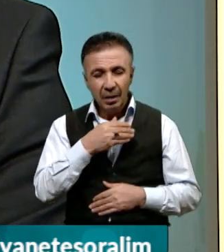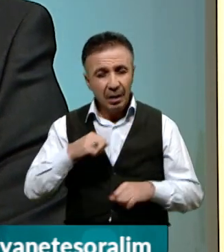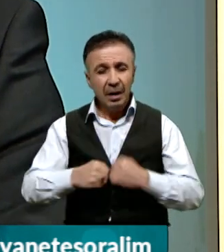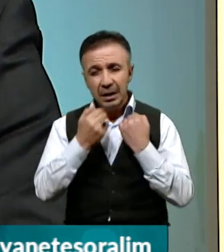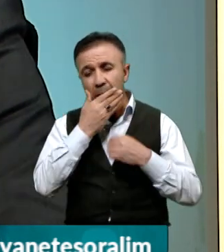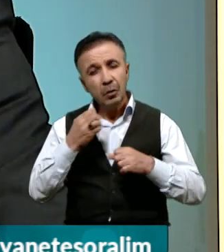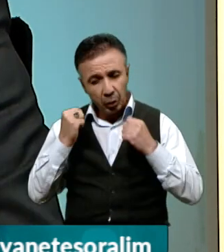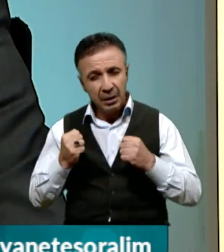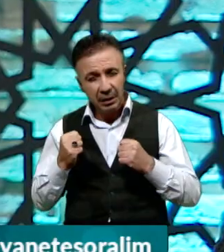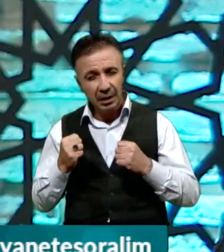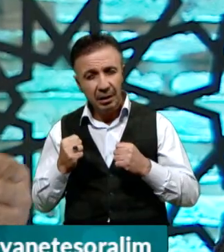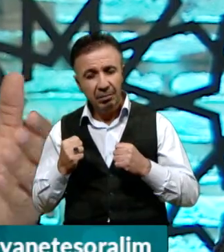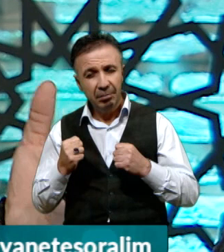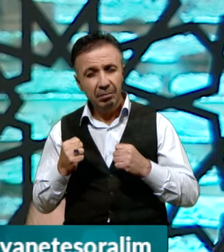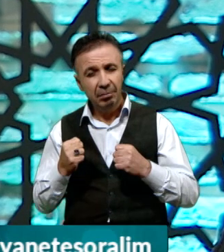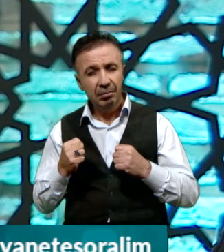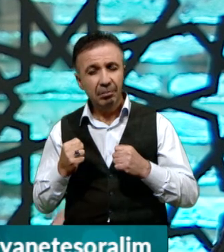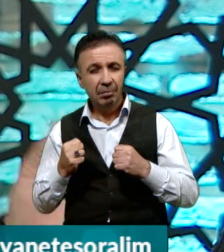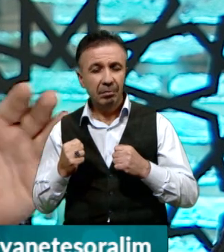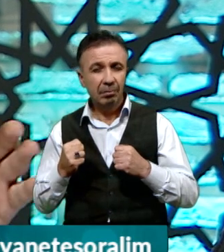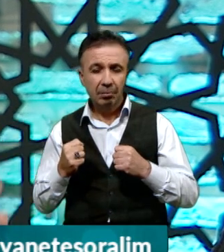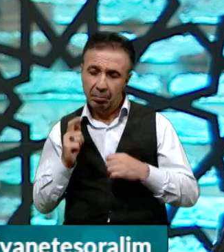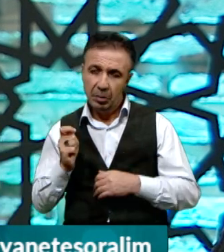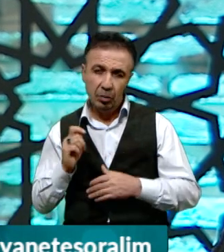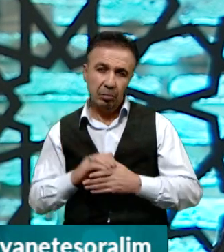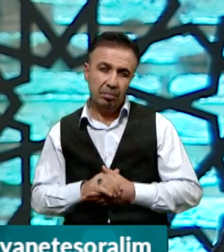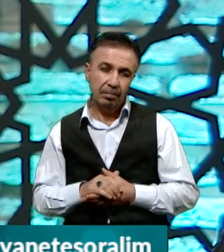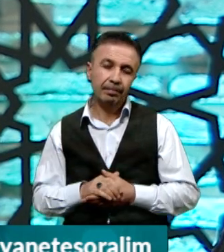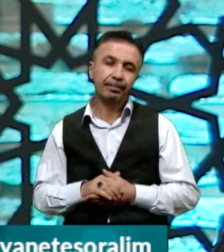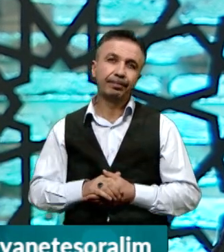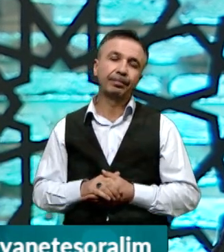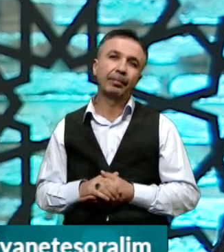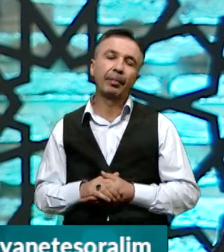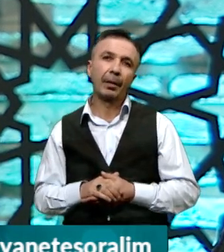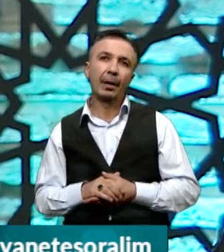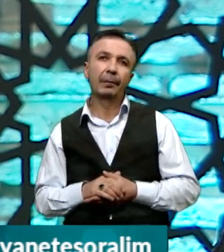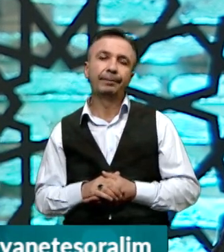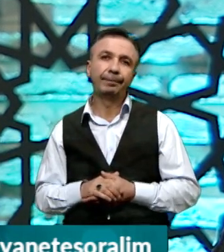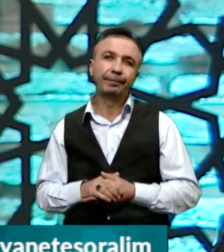kaza edecektir. Yani tabii. Kaza etme imkanı varsa fidye tabii. Verilmiyor değil mi tabii hocam? Evet. Peki.